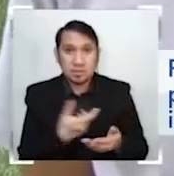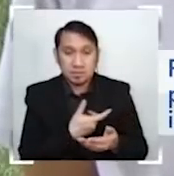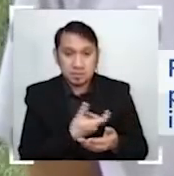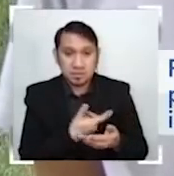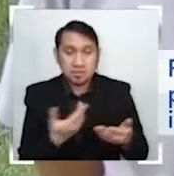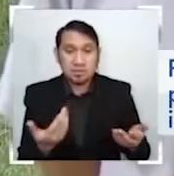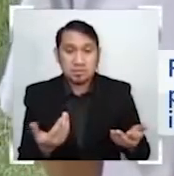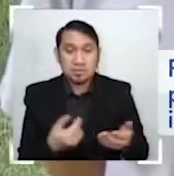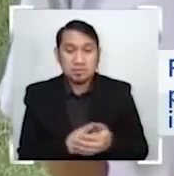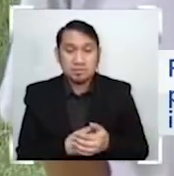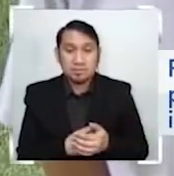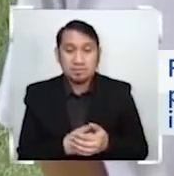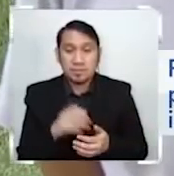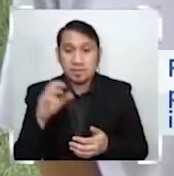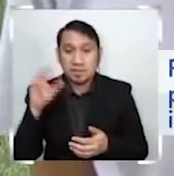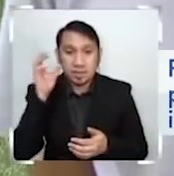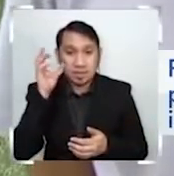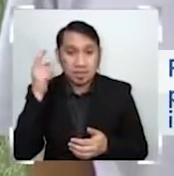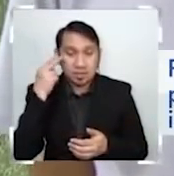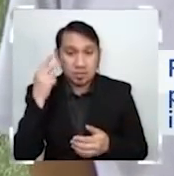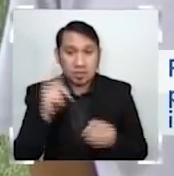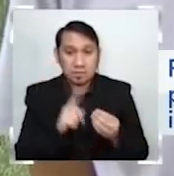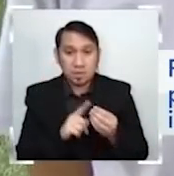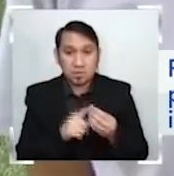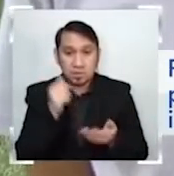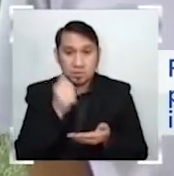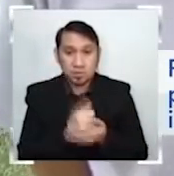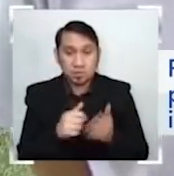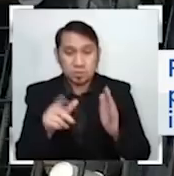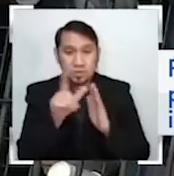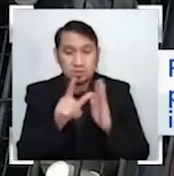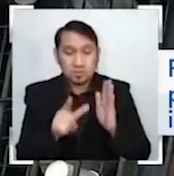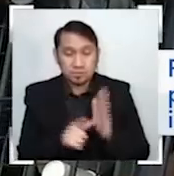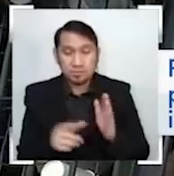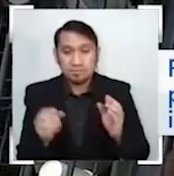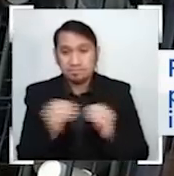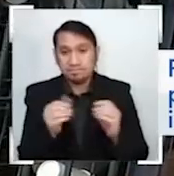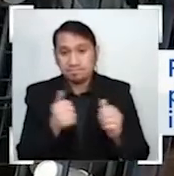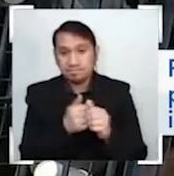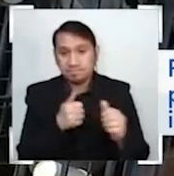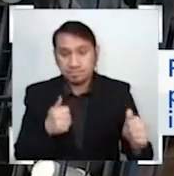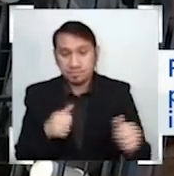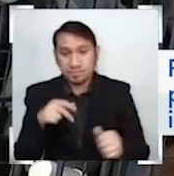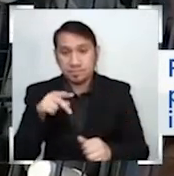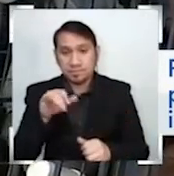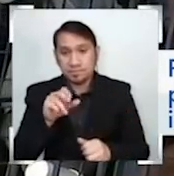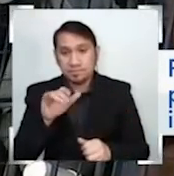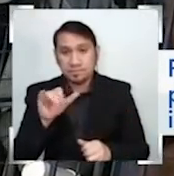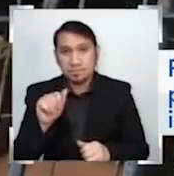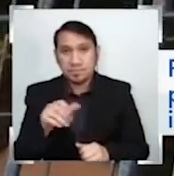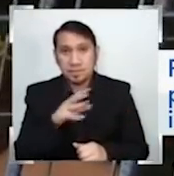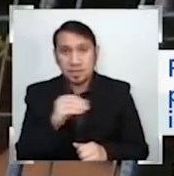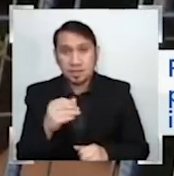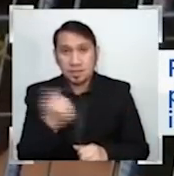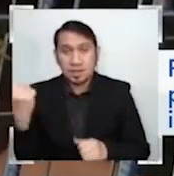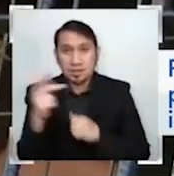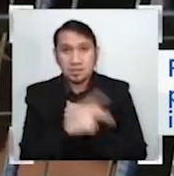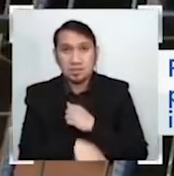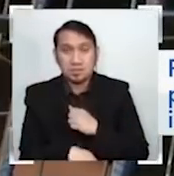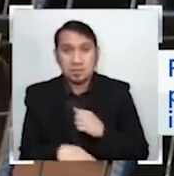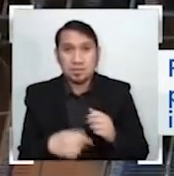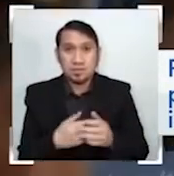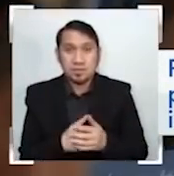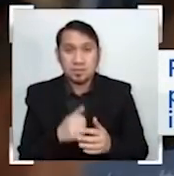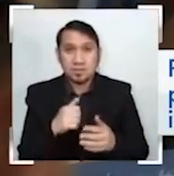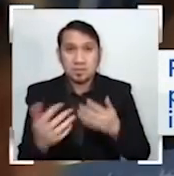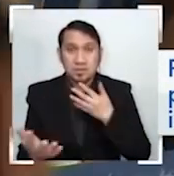Isinusulong ni Chel Jokno ang pagpasa ng mga batas para mas madaling makaiwas sa piyansa at mapatawan ng ibang parusa sa halip na kulong ang